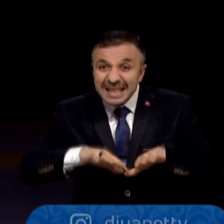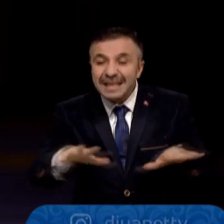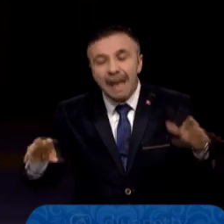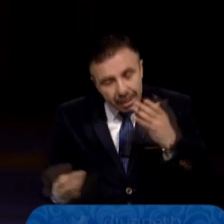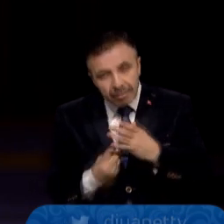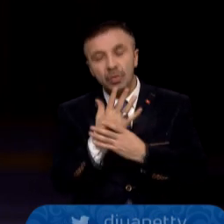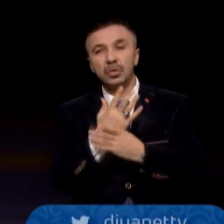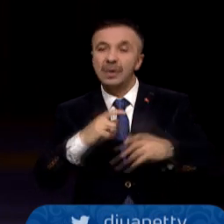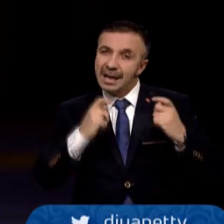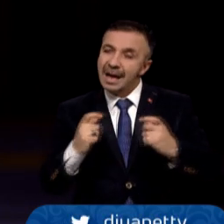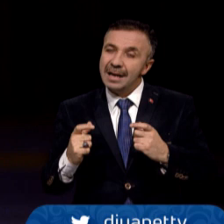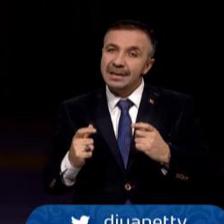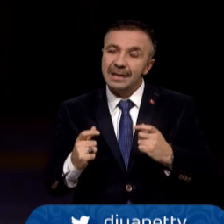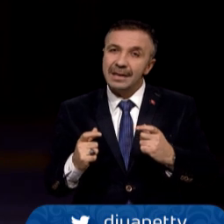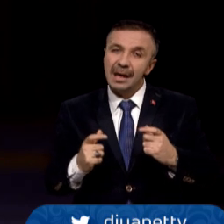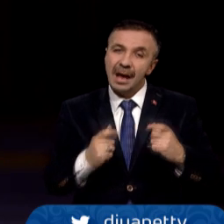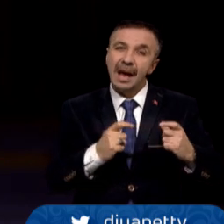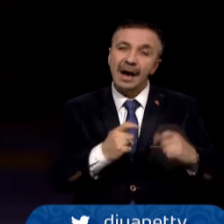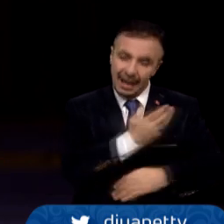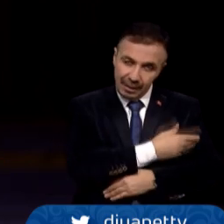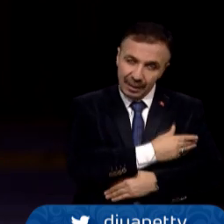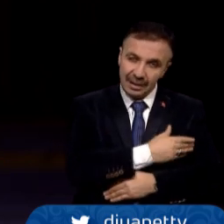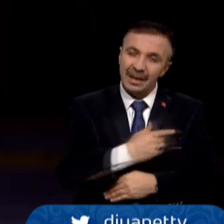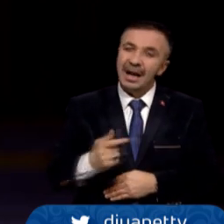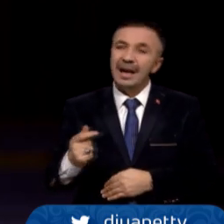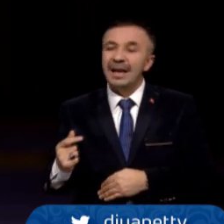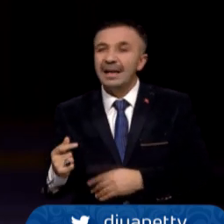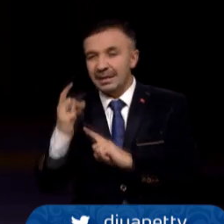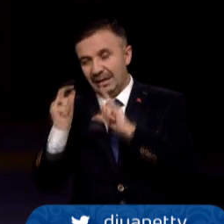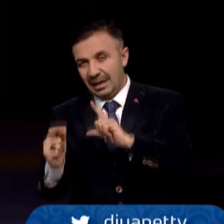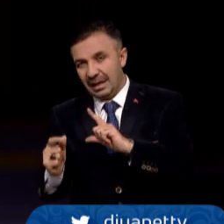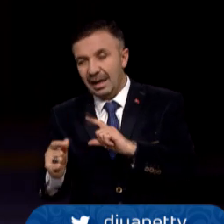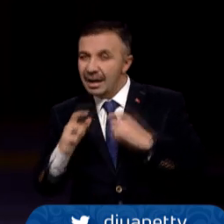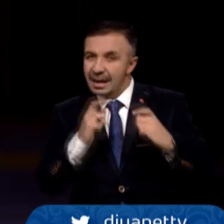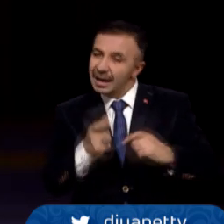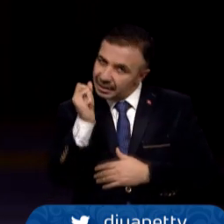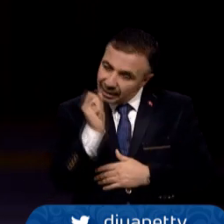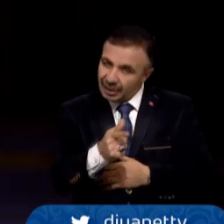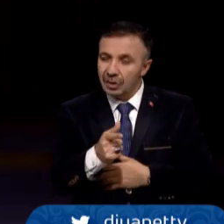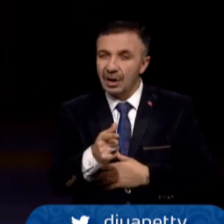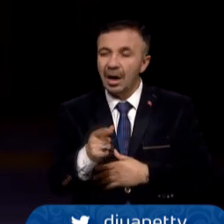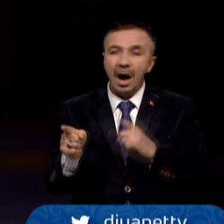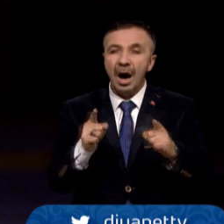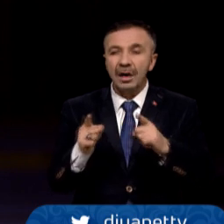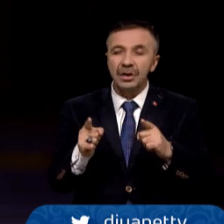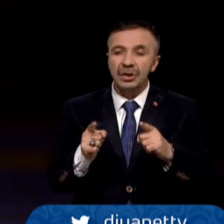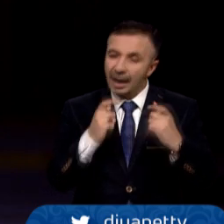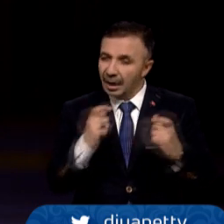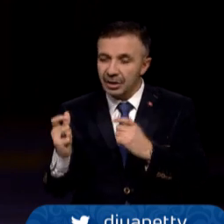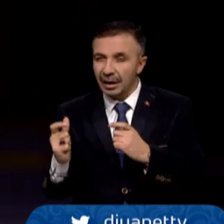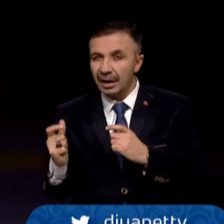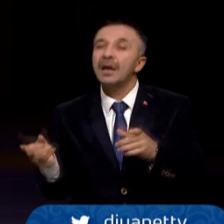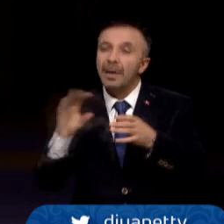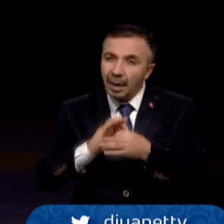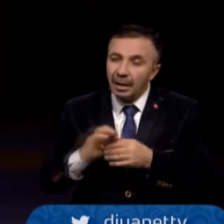sistem kurduk Tuner Esi eyalet neresi vilayet neresi kaza teşkilatı hangi